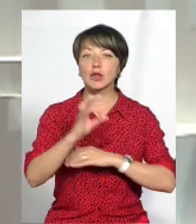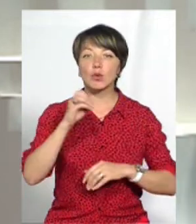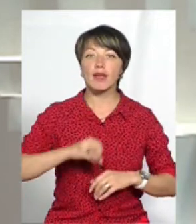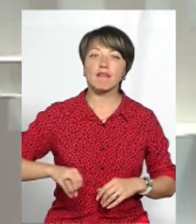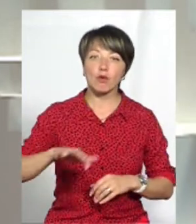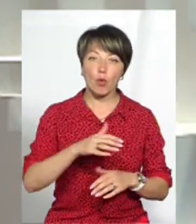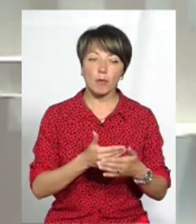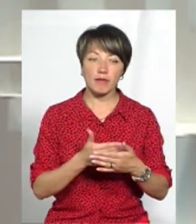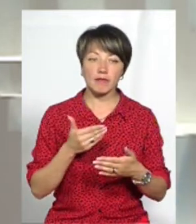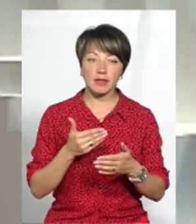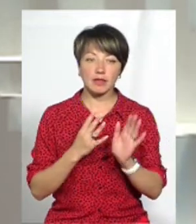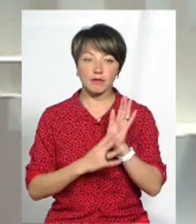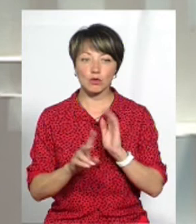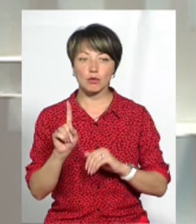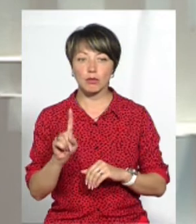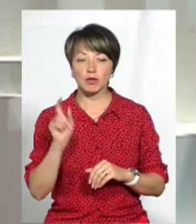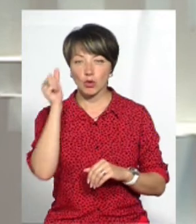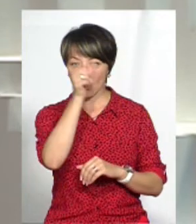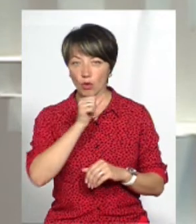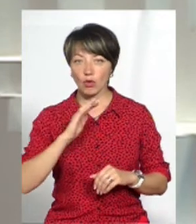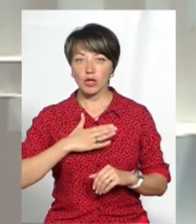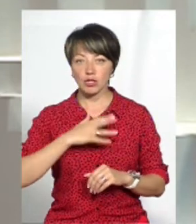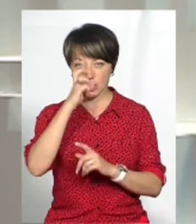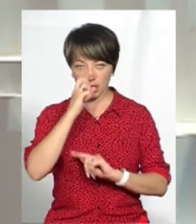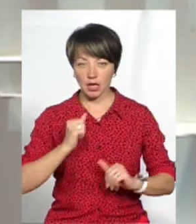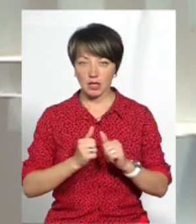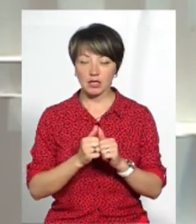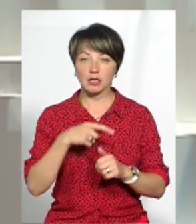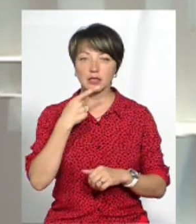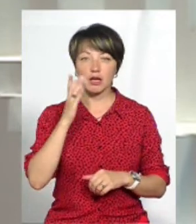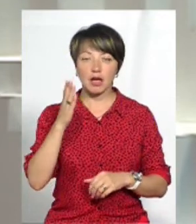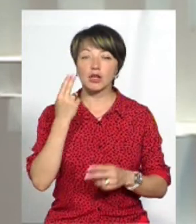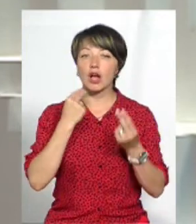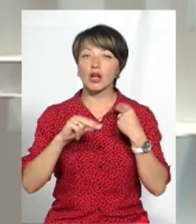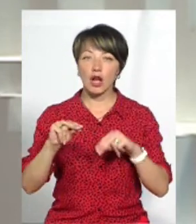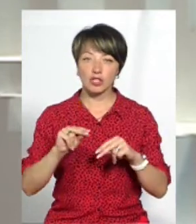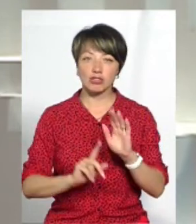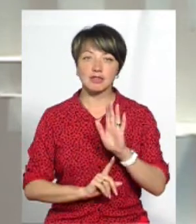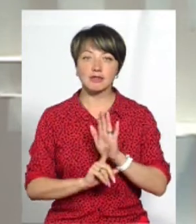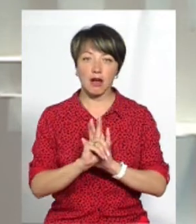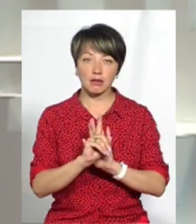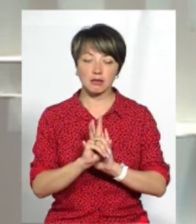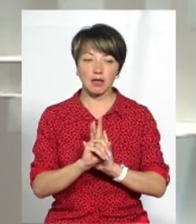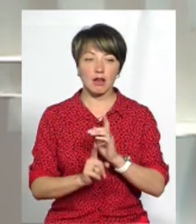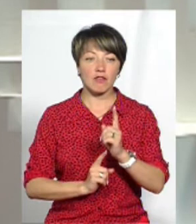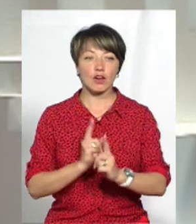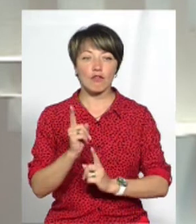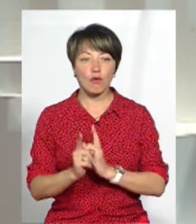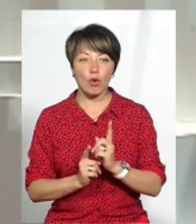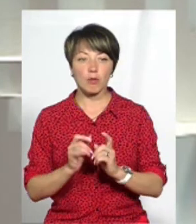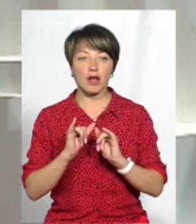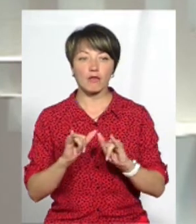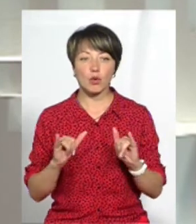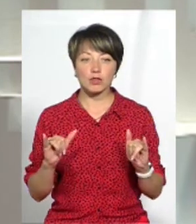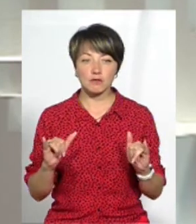Від 91-го року, коли нашій країні пророкували найкращий старт в реформах і в